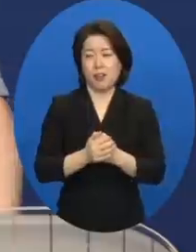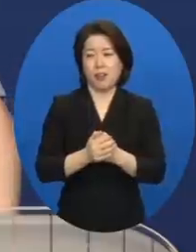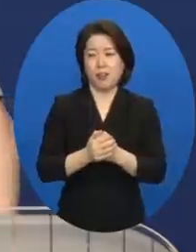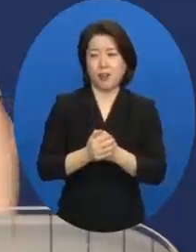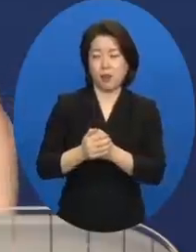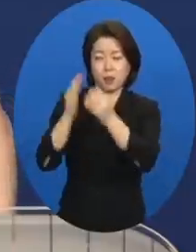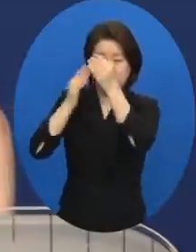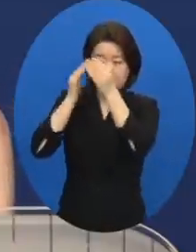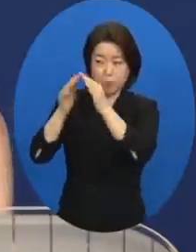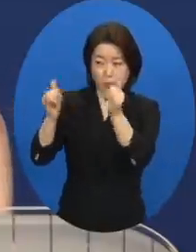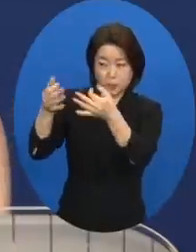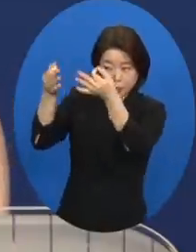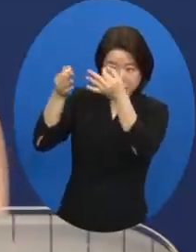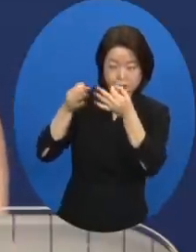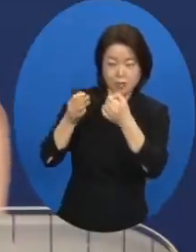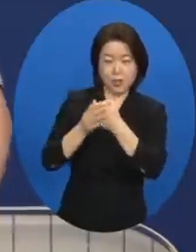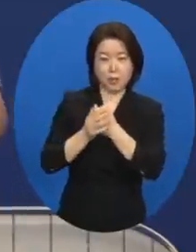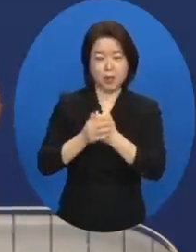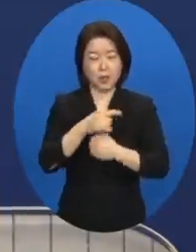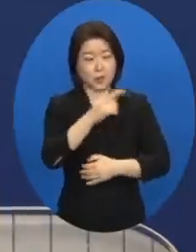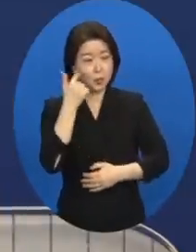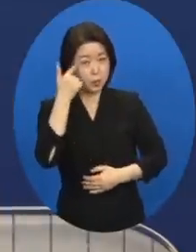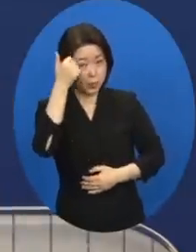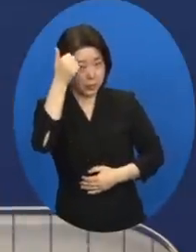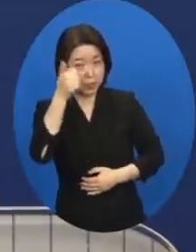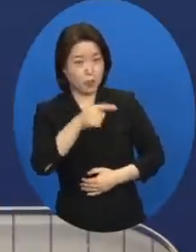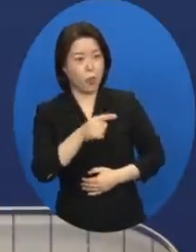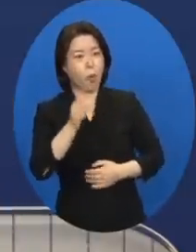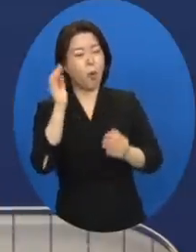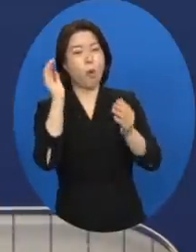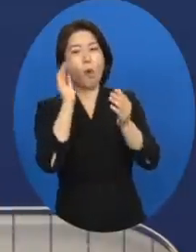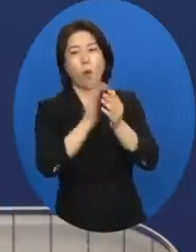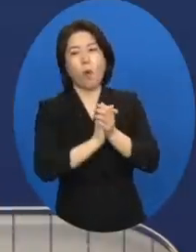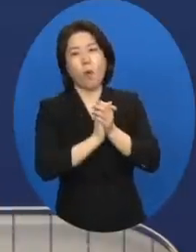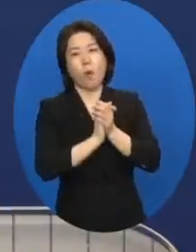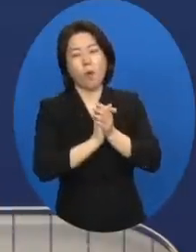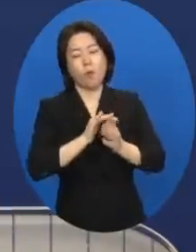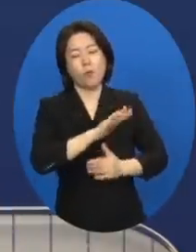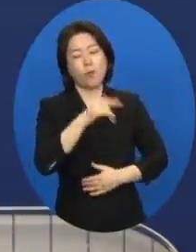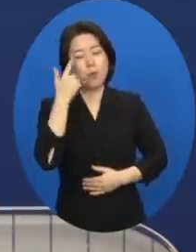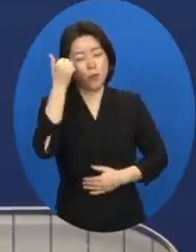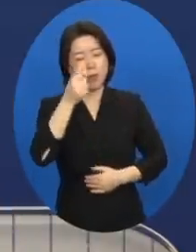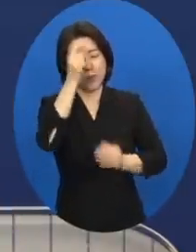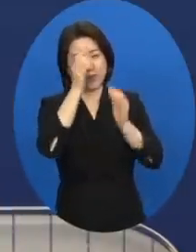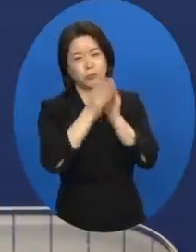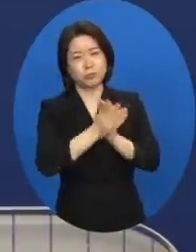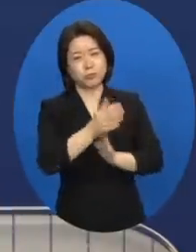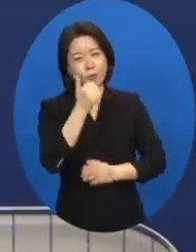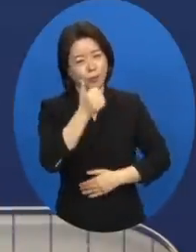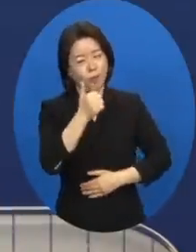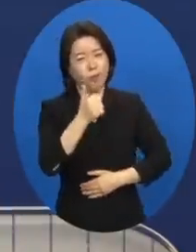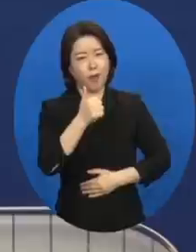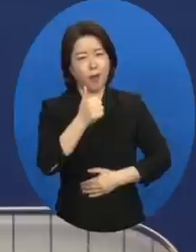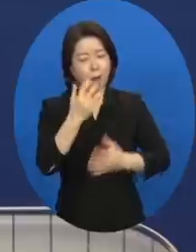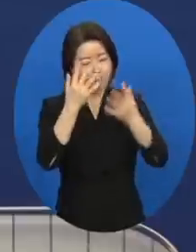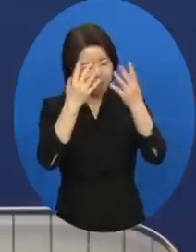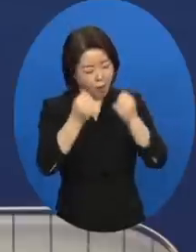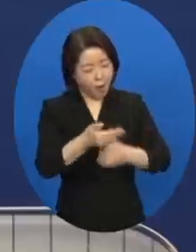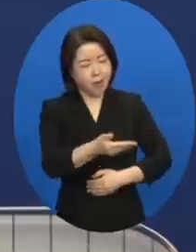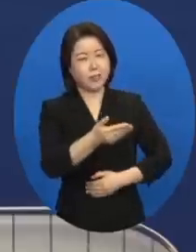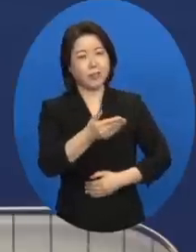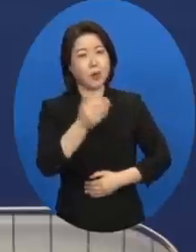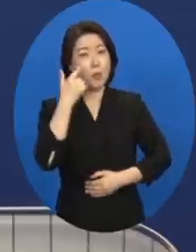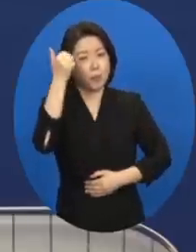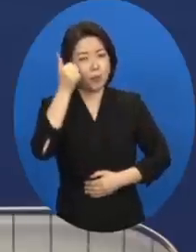성도들이 목사님 어떻게 뭐냐면 아우 우리 목사님 기도 많이 하시는